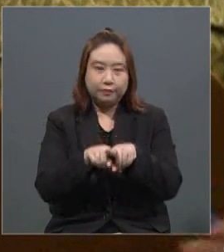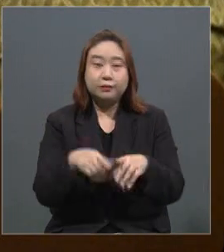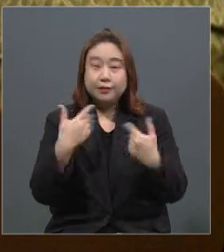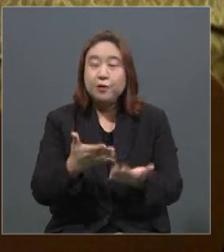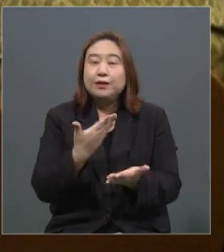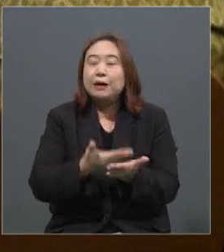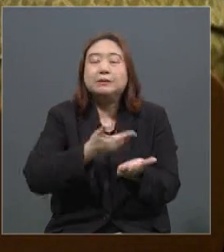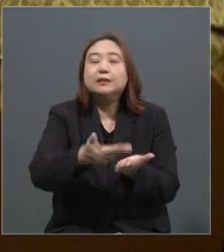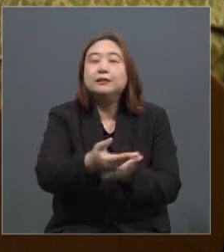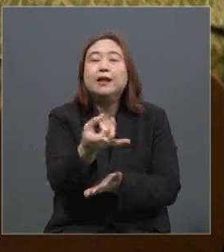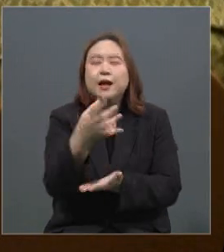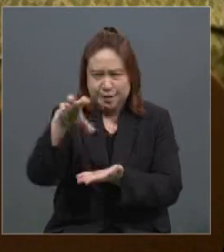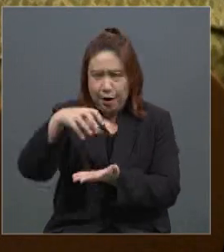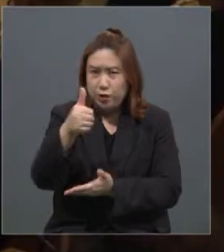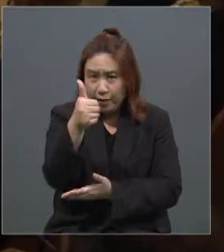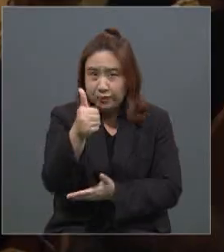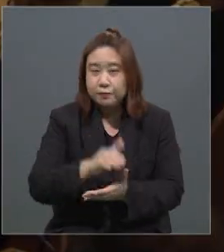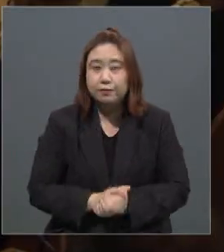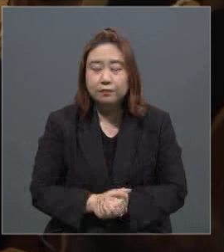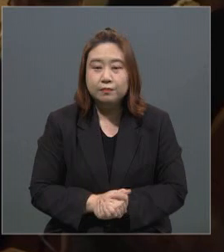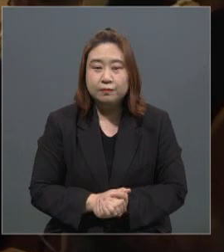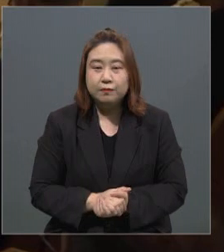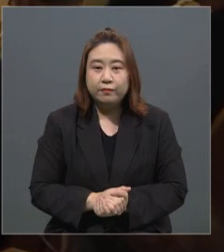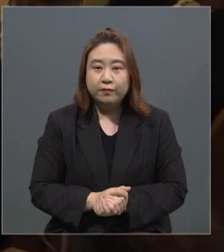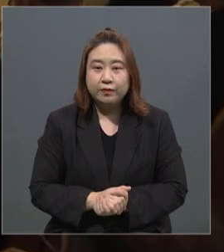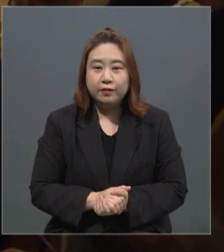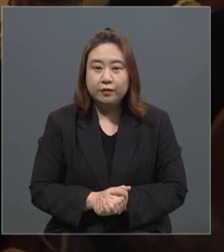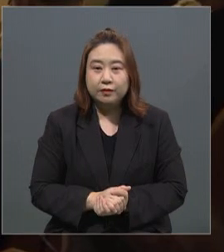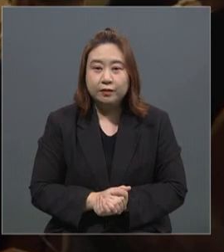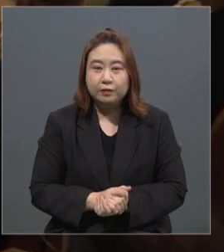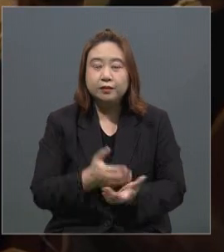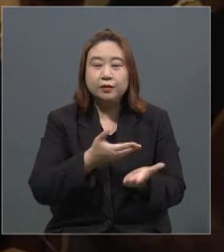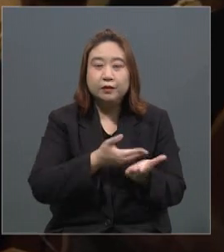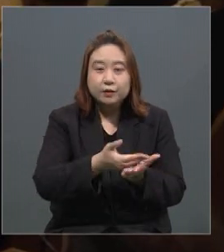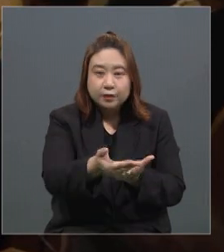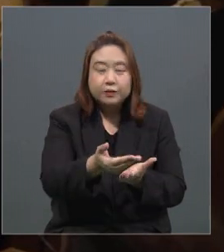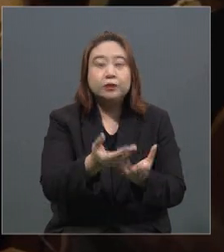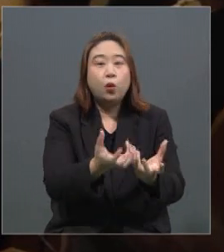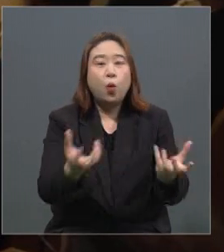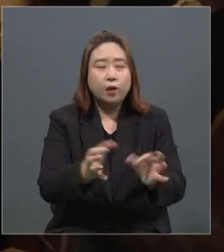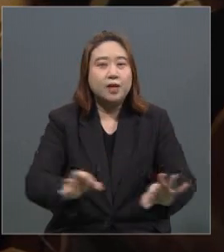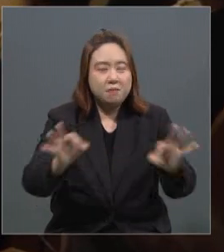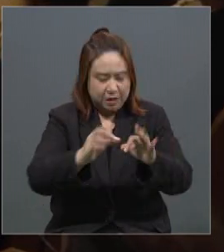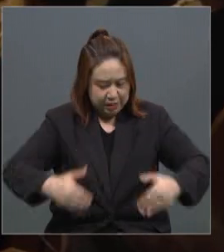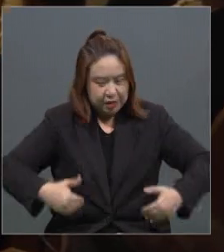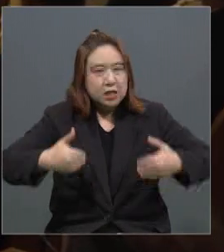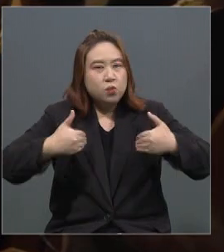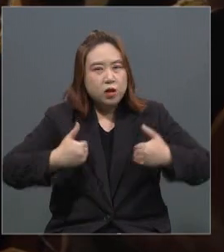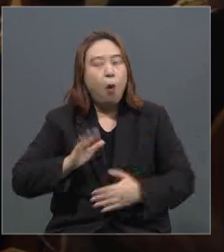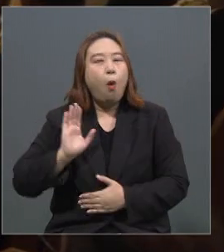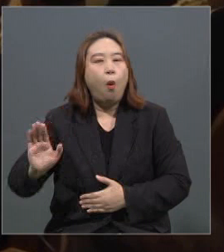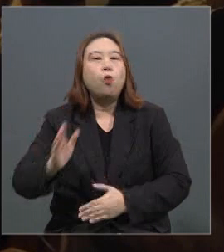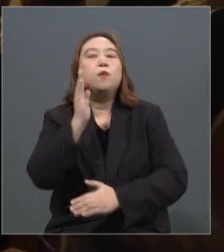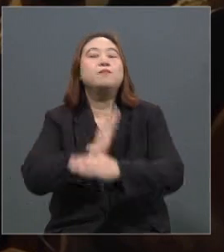าใช้ไปทำอะไรบ้างเลาใหฟังนดนึได้ไหมเอาไปใช้ซื้อของจำเป็ใชวตปจำวนของผวการ